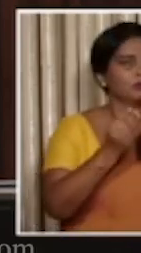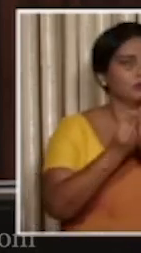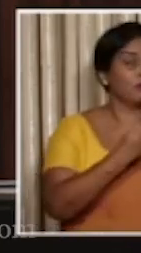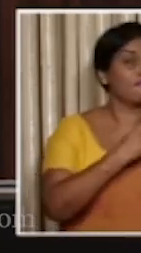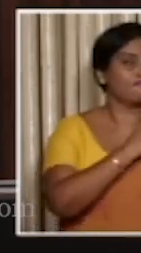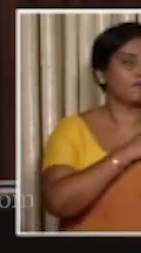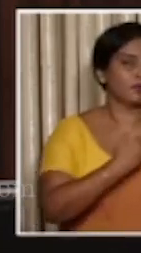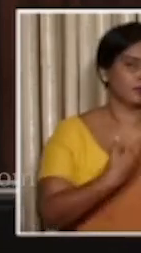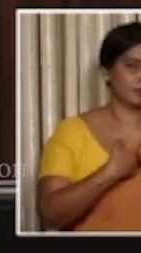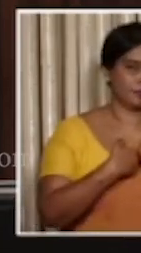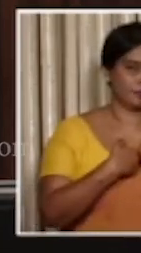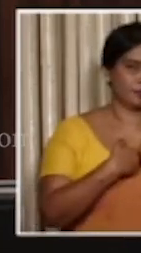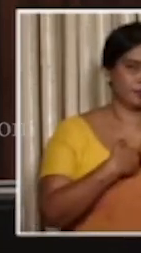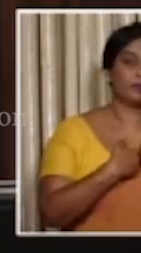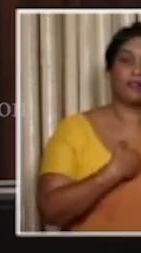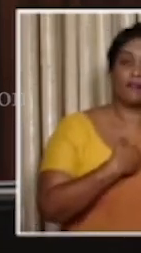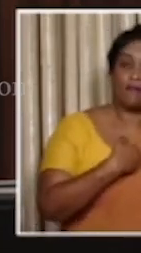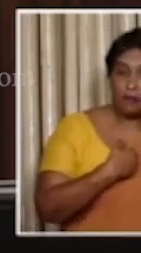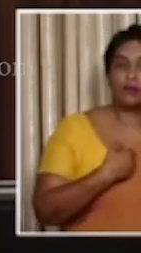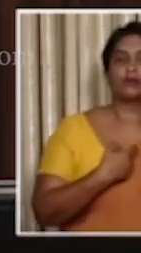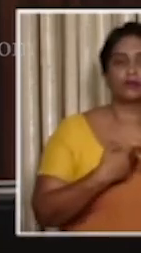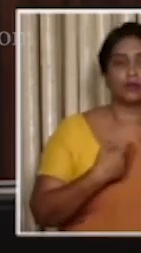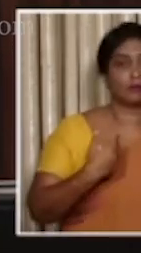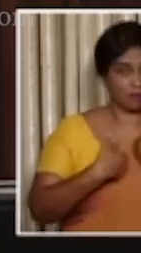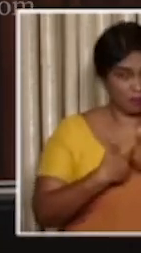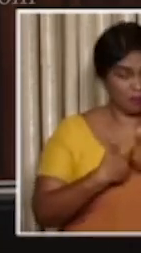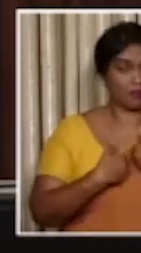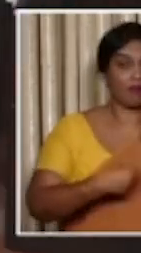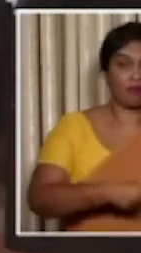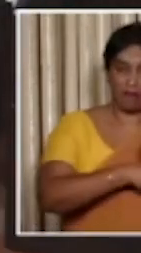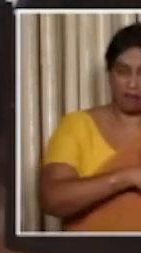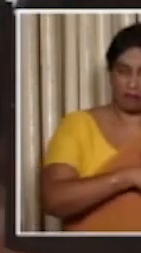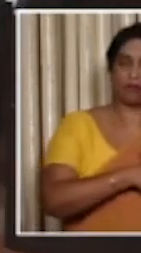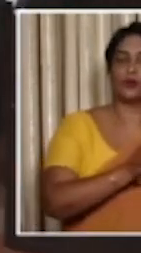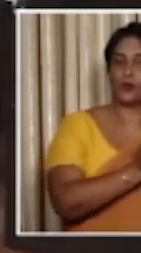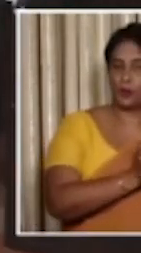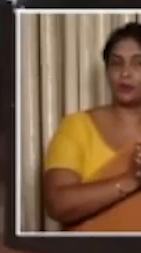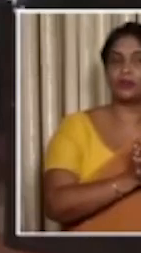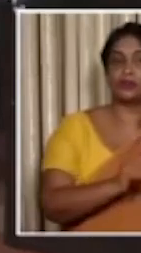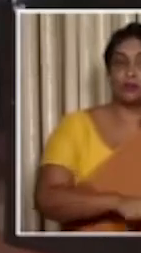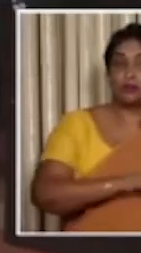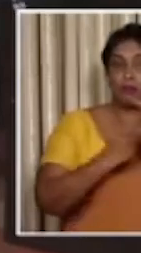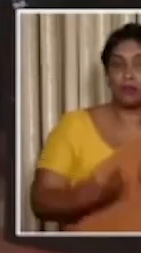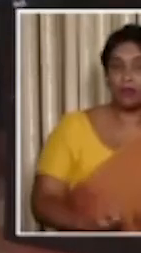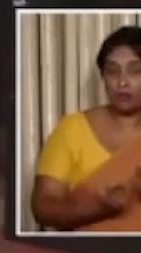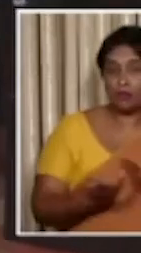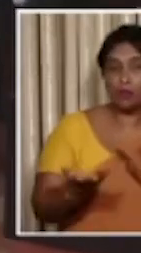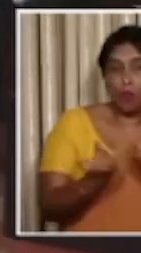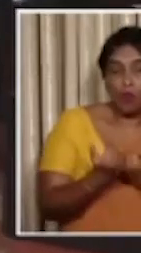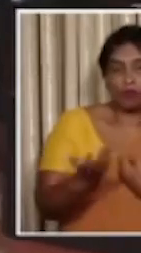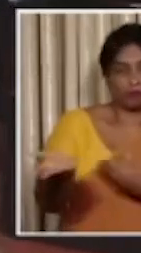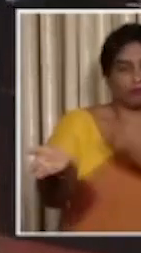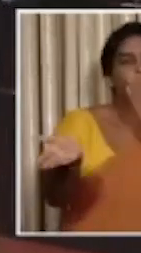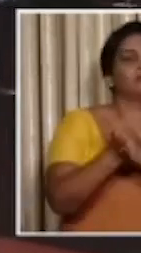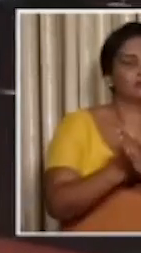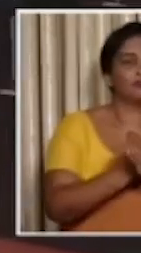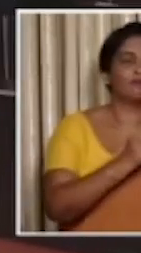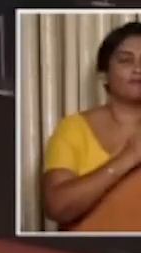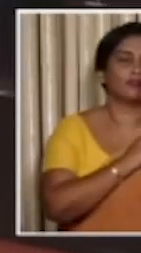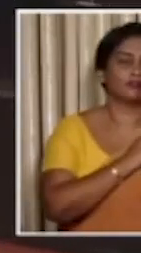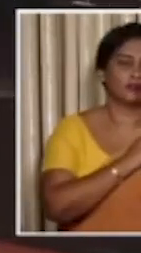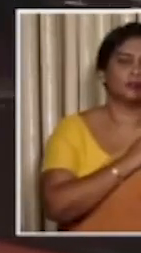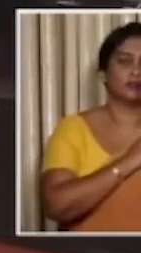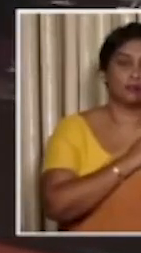අපේ වගකීම. එනිසා මහා සහ අපේ රජයේ ඒ ජනතාවන්ගේ උවමනාවන් ඉටු කිරීම සඳහා බැඳී